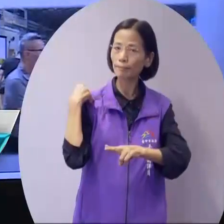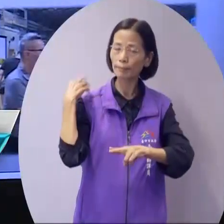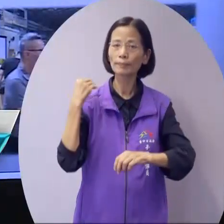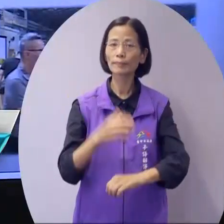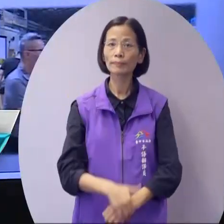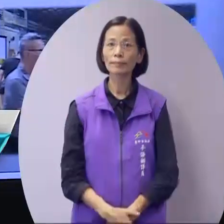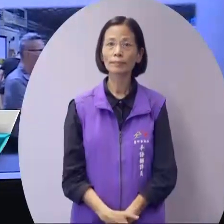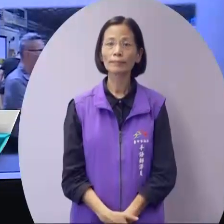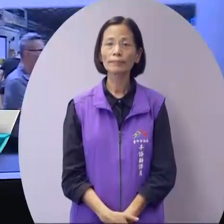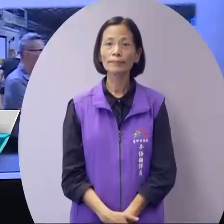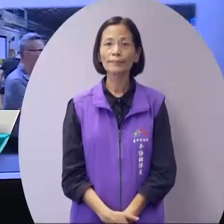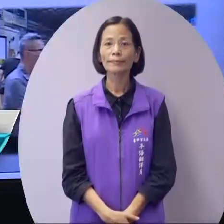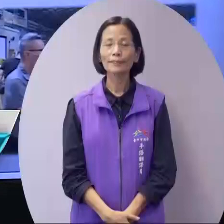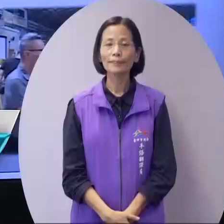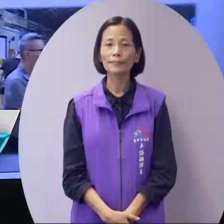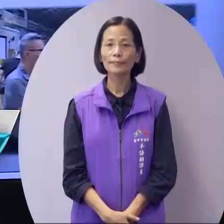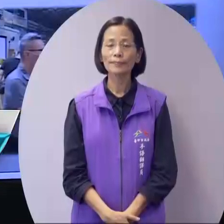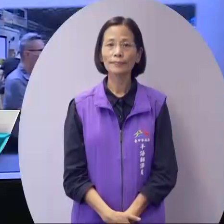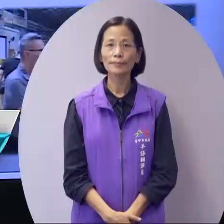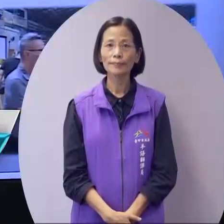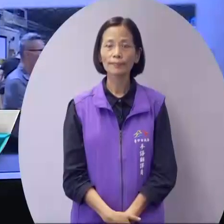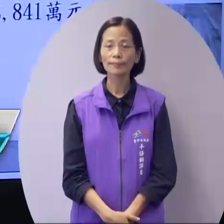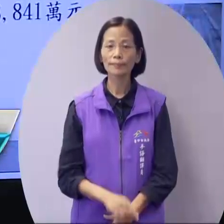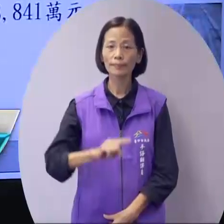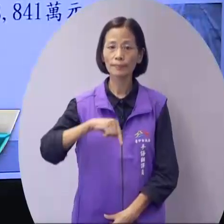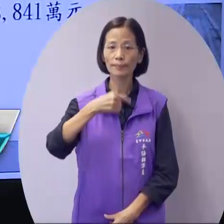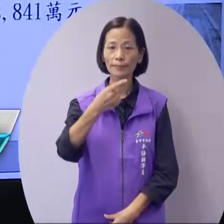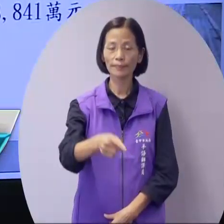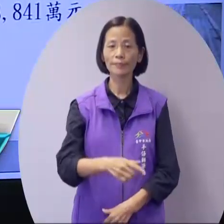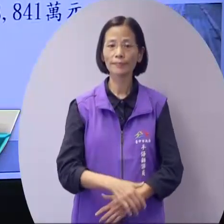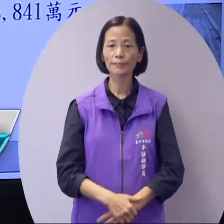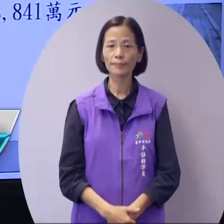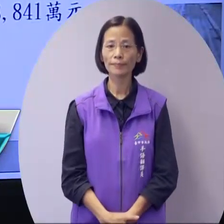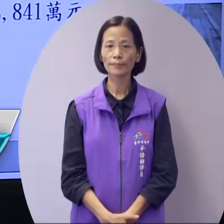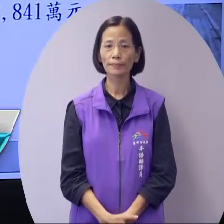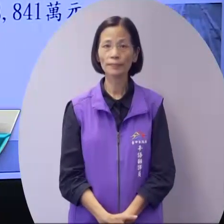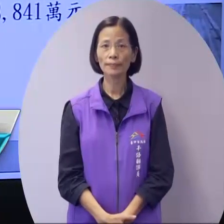举办。好，下一页。